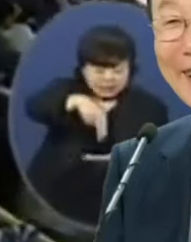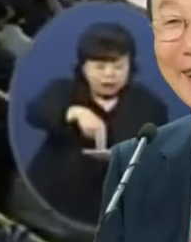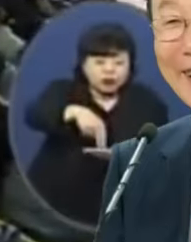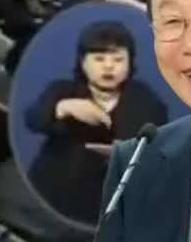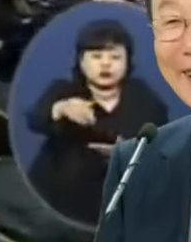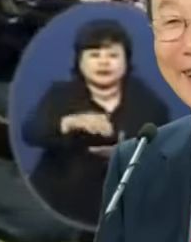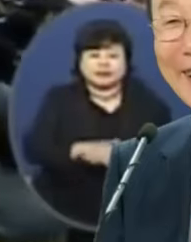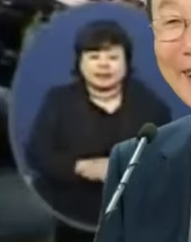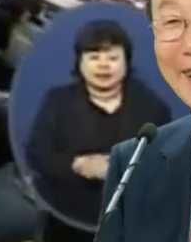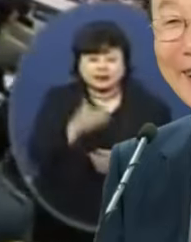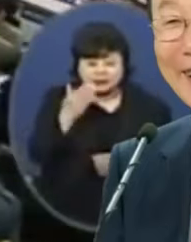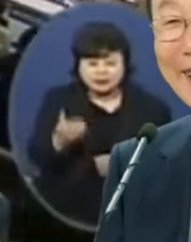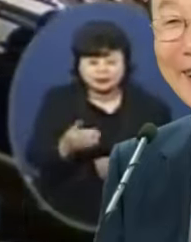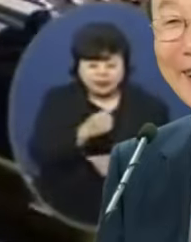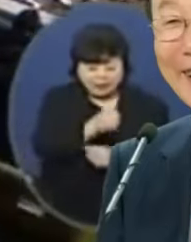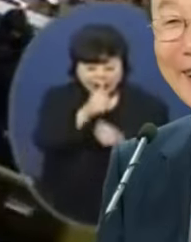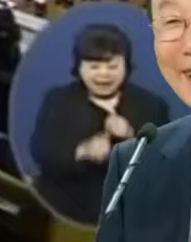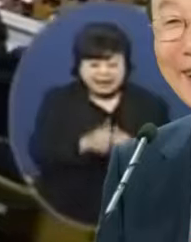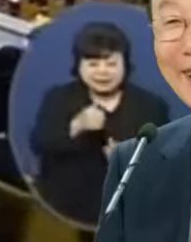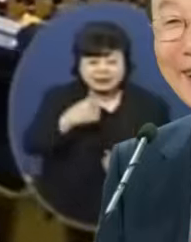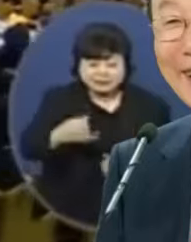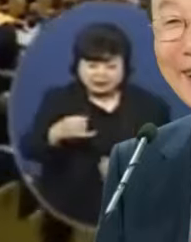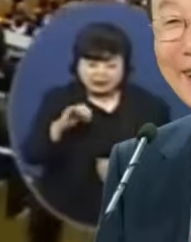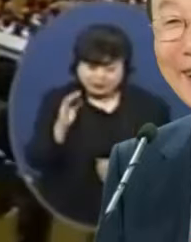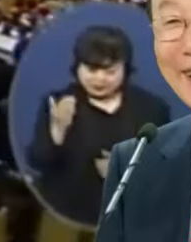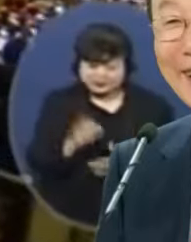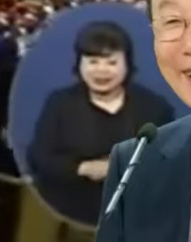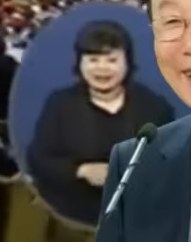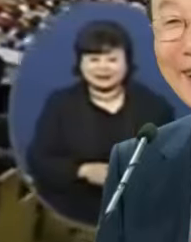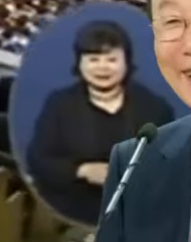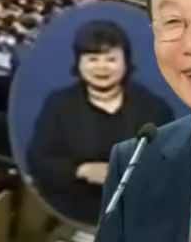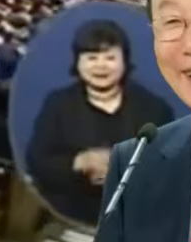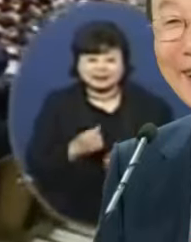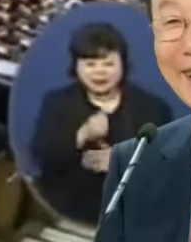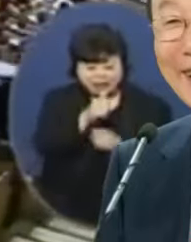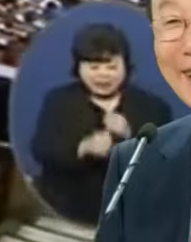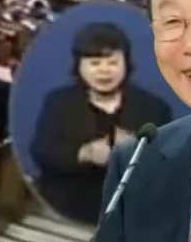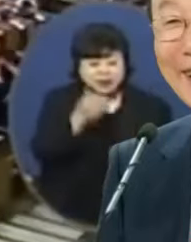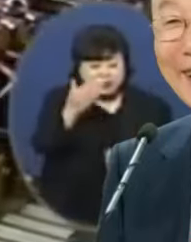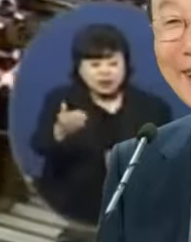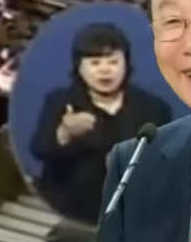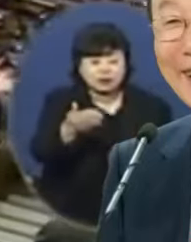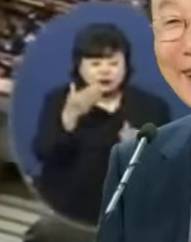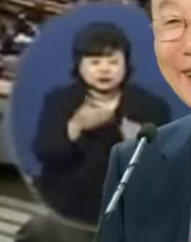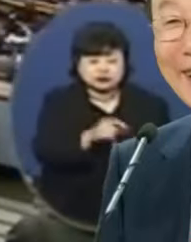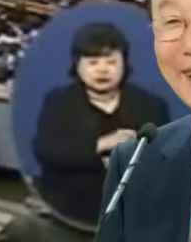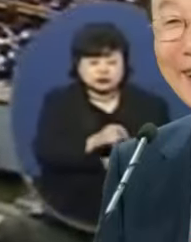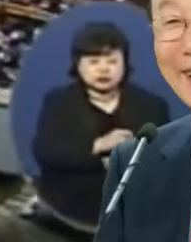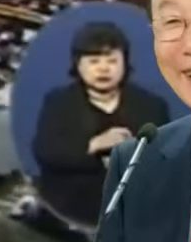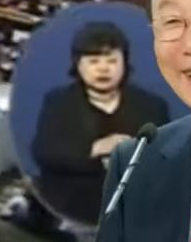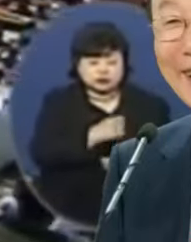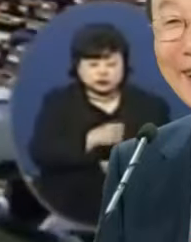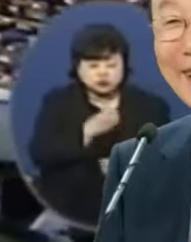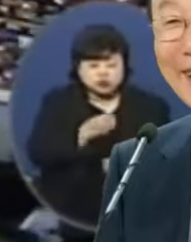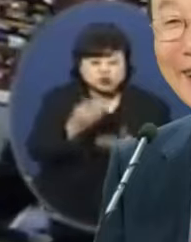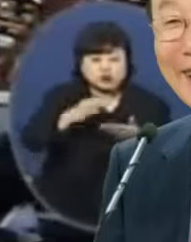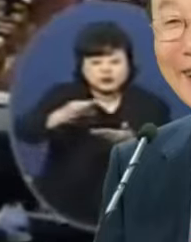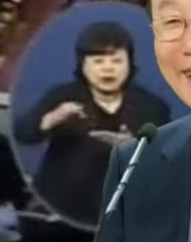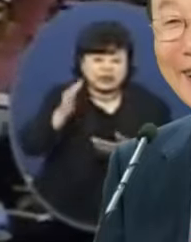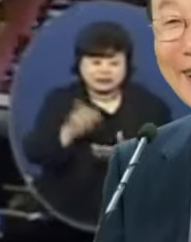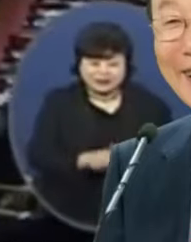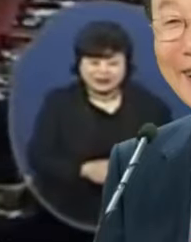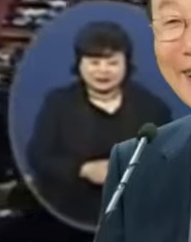세워주셨습니다. 여러분은 하나님의 자녀들인 것입니다. 그러므로 하나님이 여러분에게 주신 특권을 사용할 줄 알아야